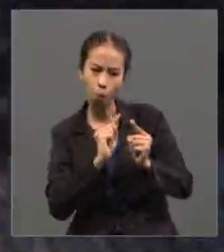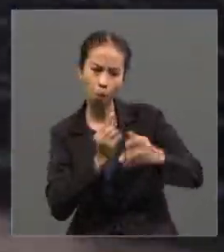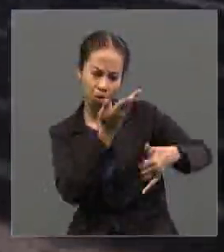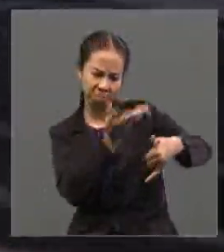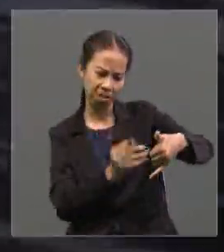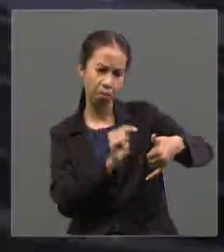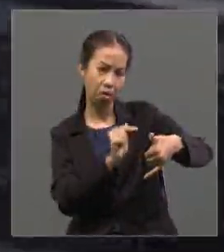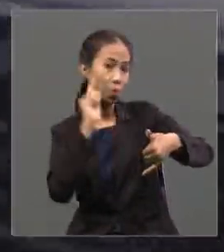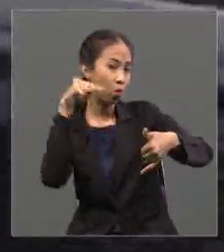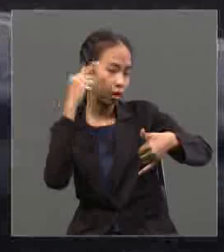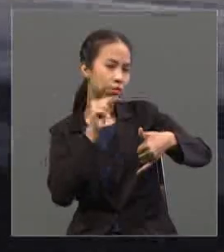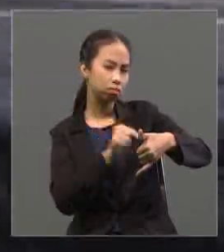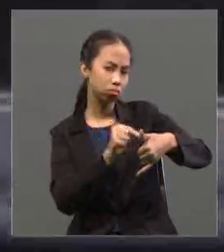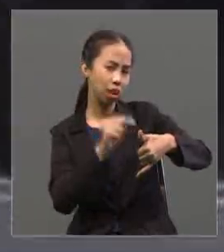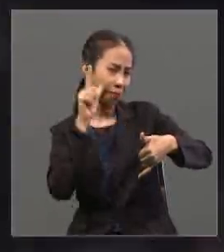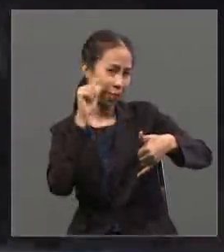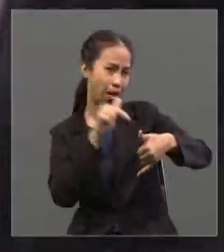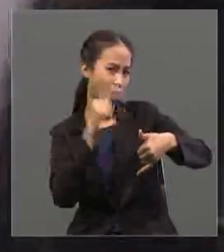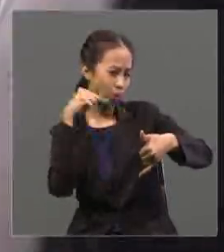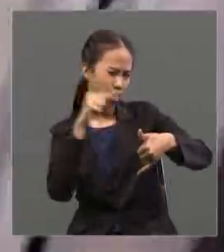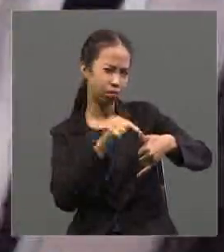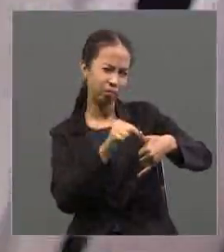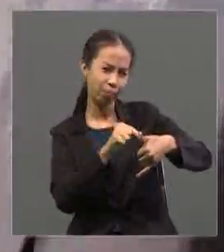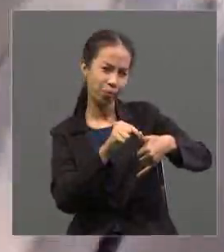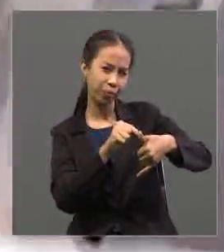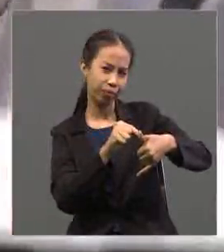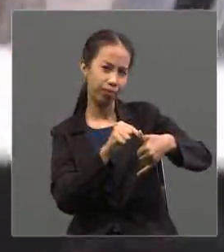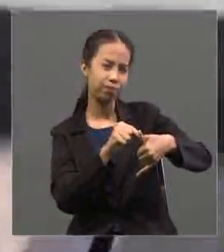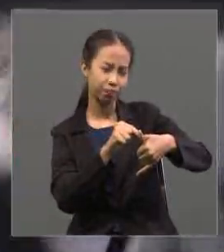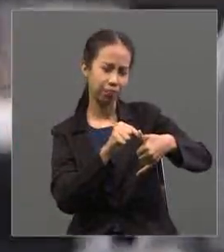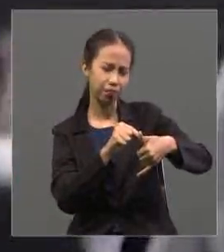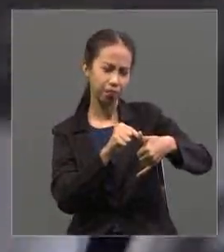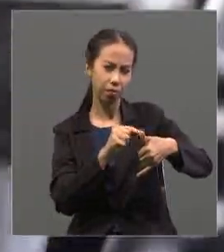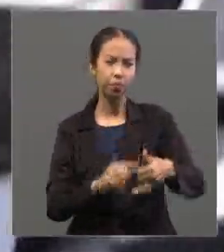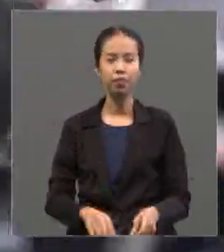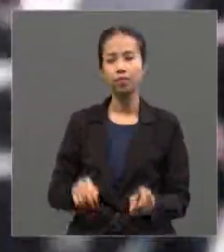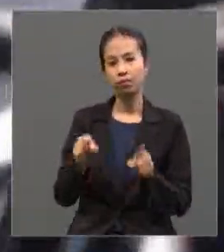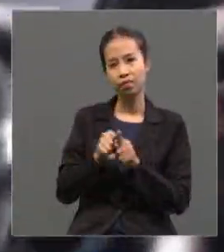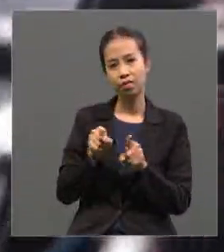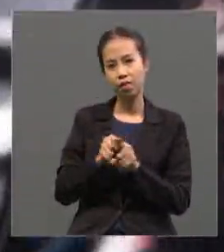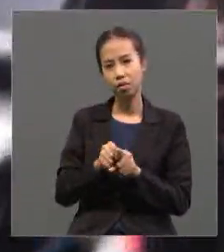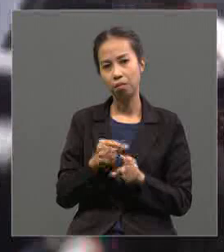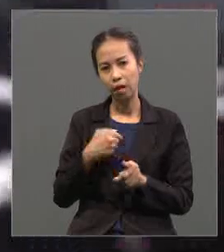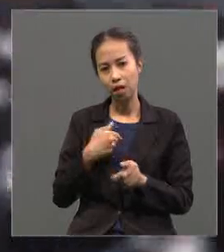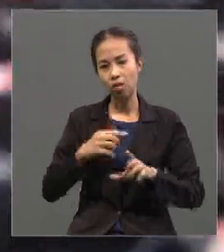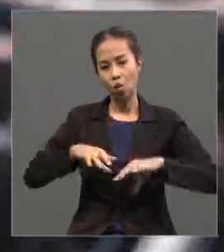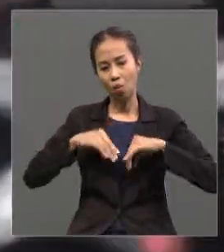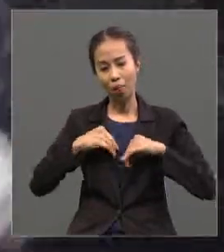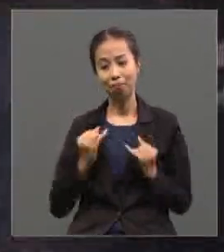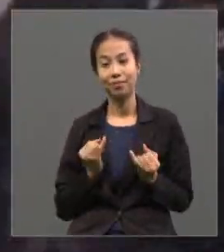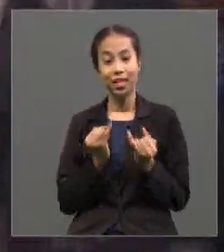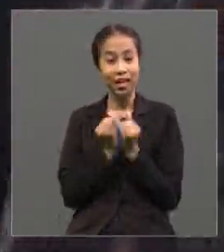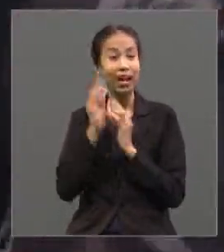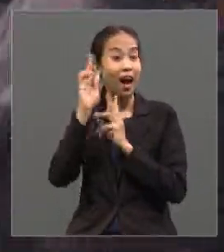าวมาตั้งแต่เริ่มต้นเนี่ยก็เลยเหมือนกับว่าแม่ของน้องวัย8เดือนเลยมีความแบบไว้เนื้อเชื่อใจอะไร